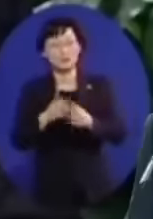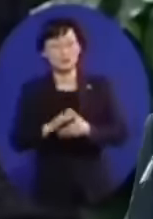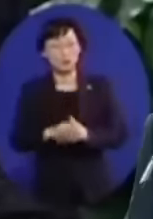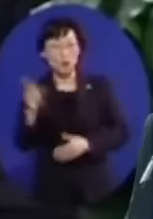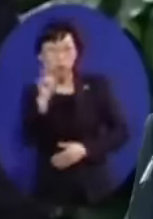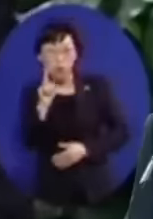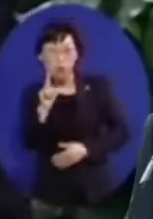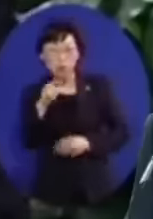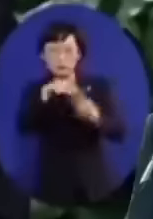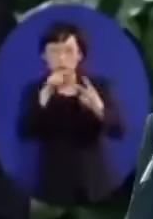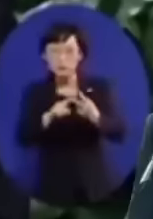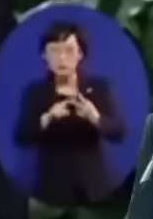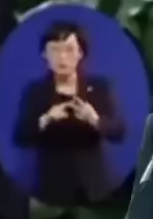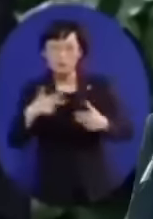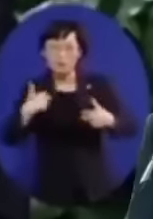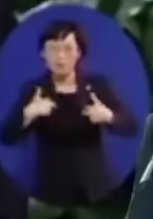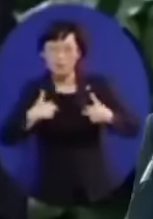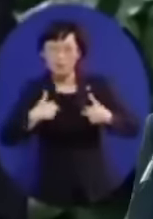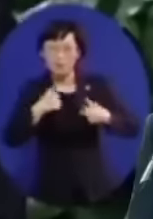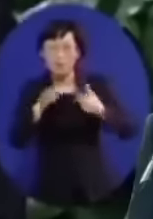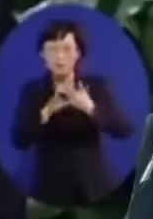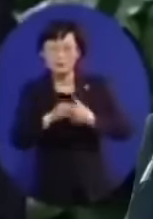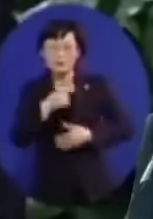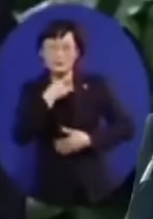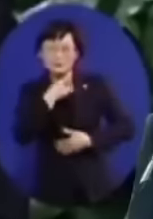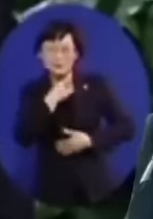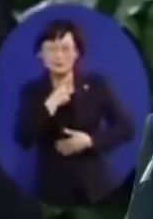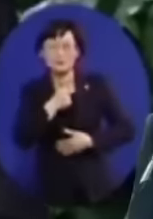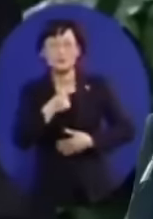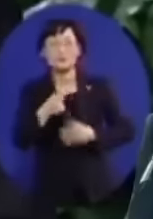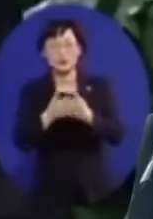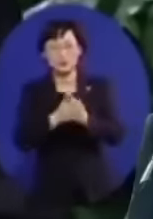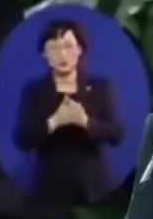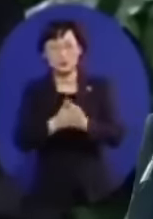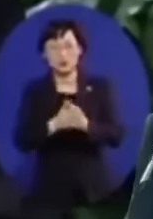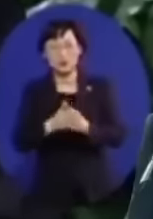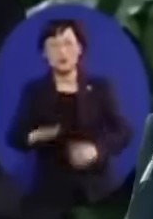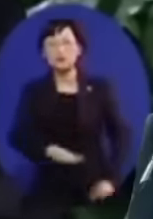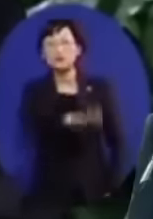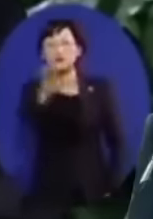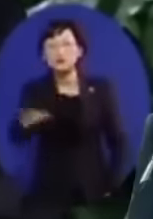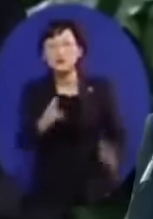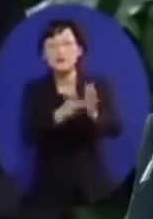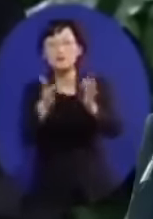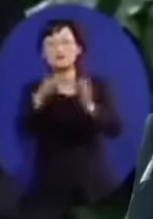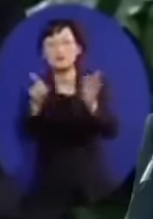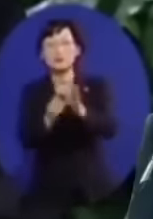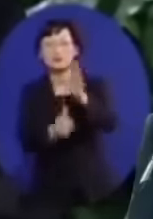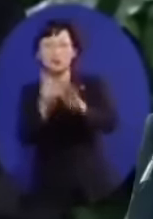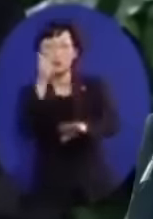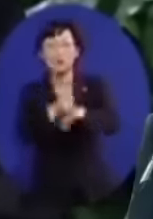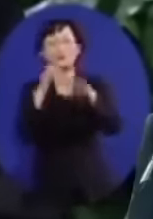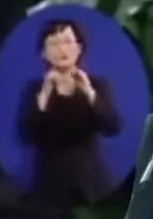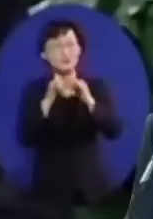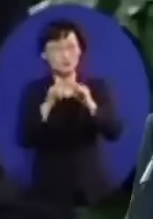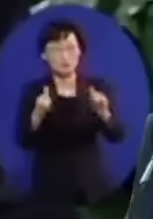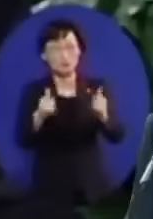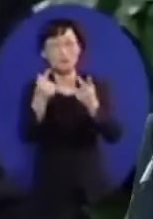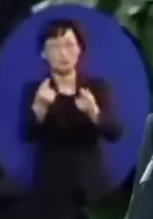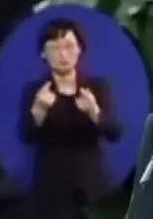무엇이 즐거워하는 것과 같이 있고 그것을 하기를 원합니다. 그러면 우리 예수 믿고 성공하는 사람은